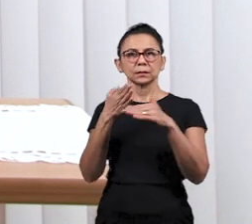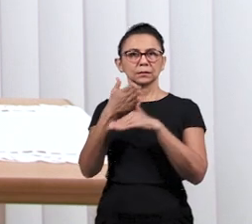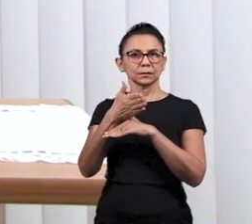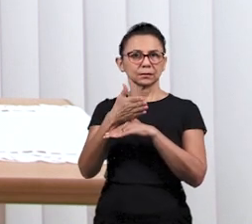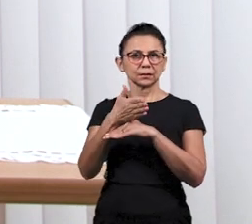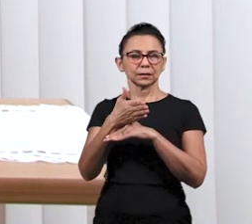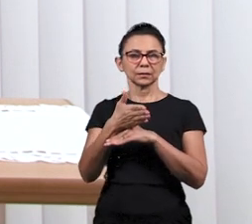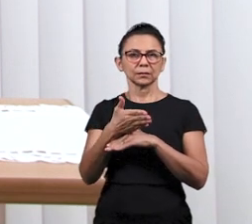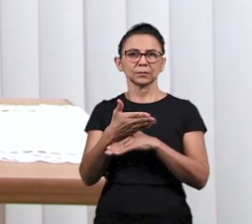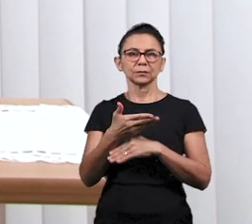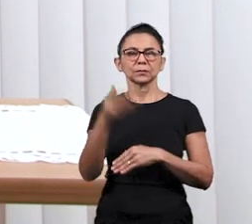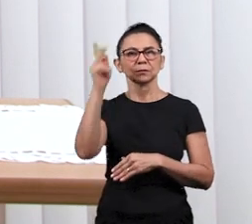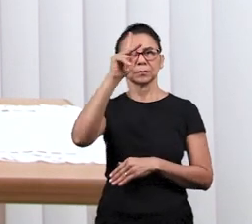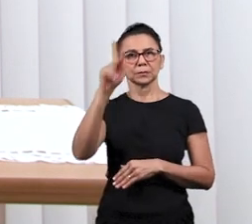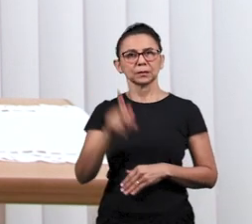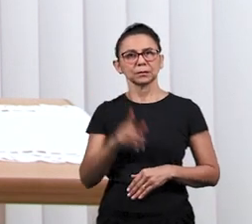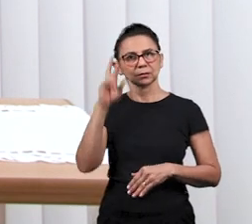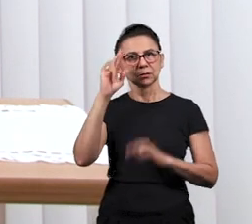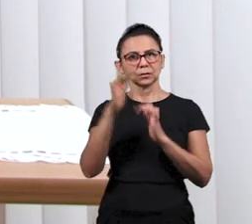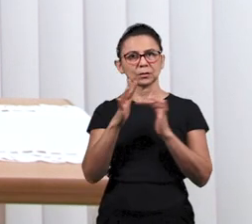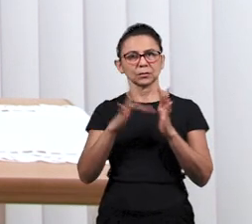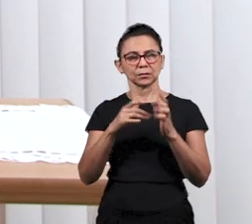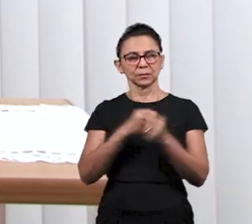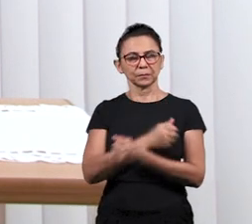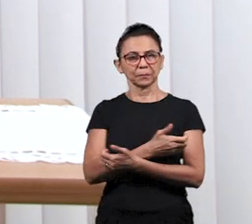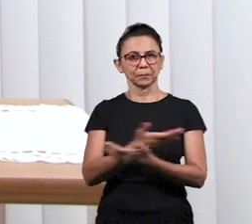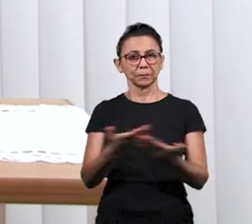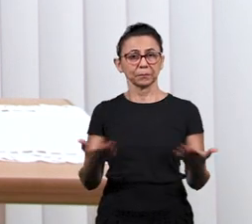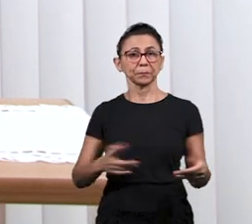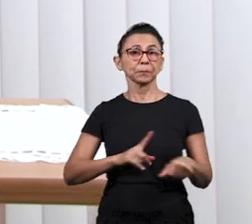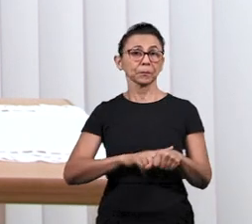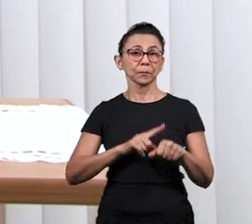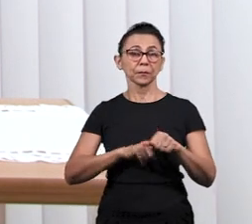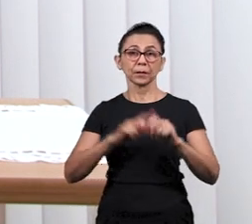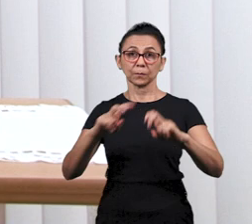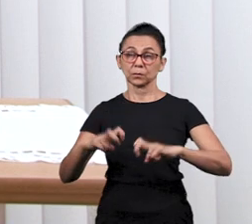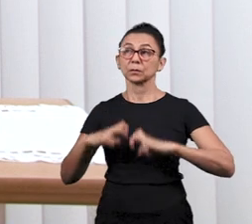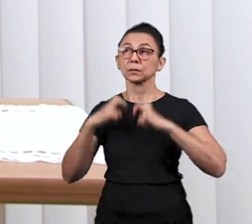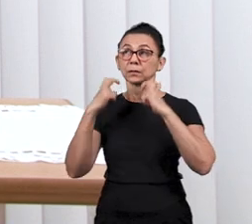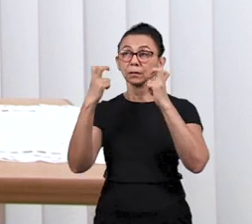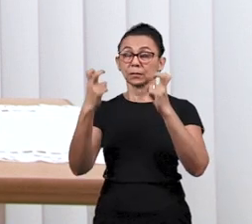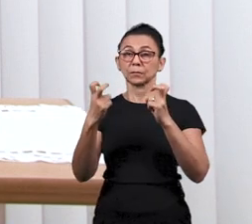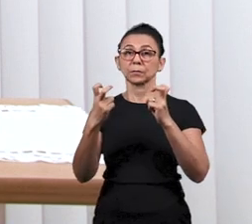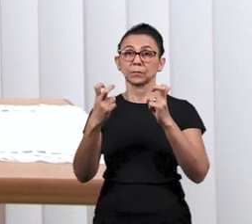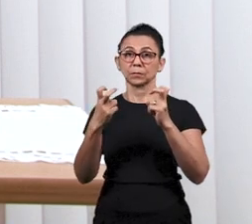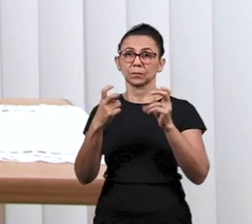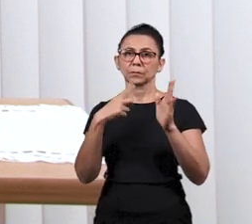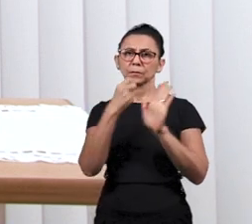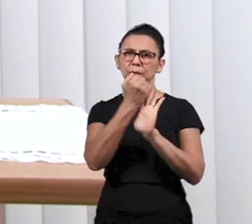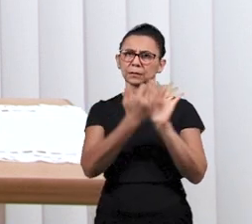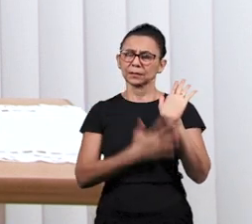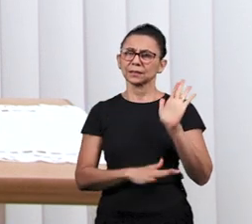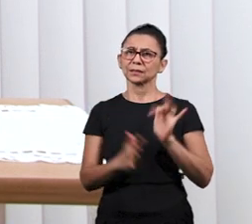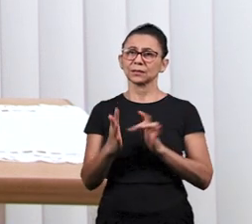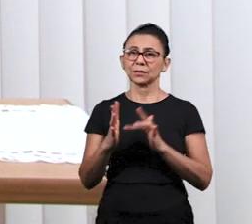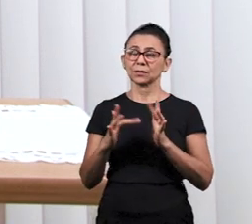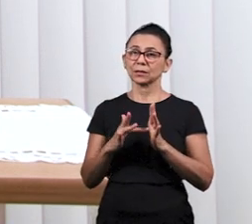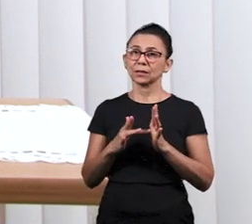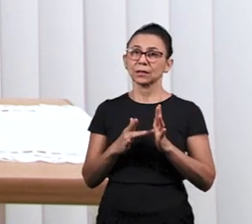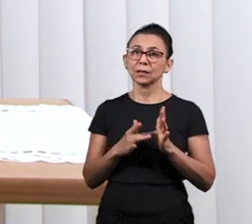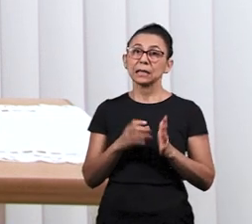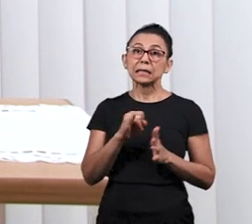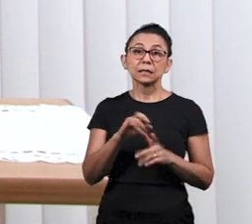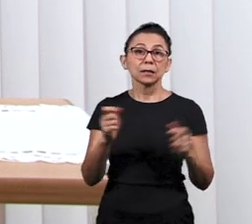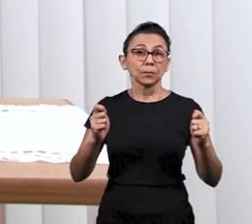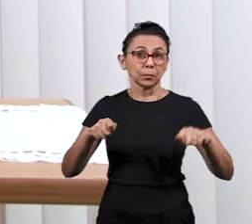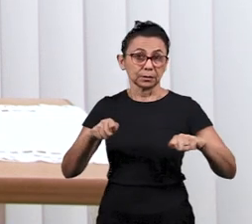Иисуса. Мы начнем сейчас наше богослужение, взывая о крови. Те, кто